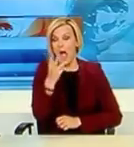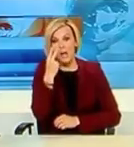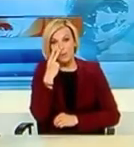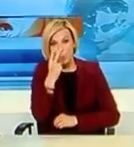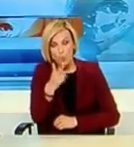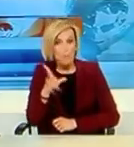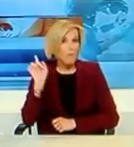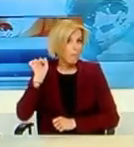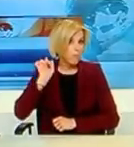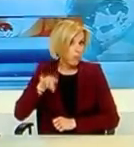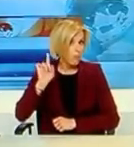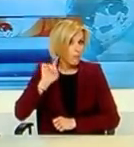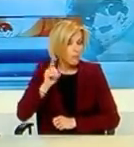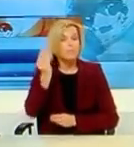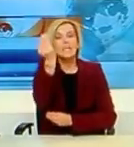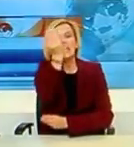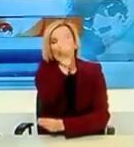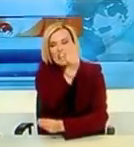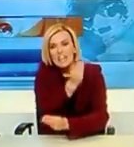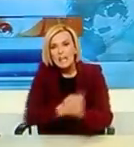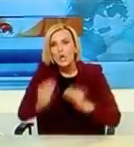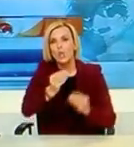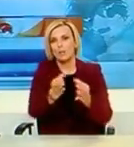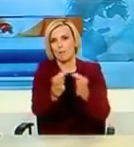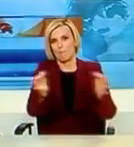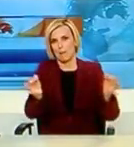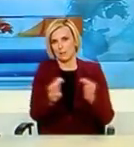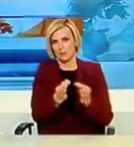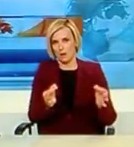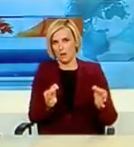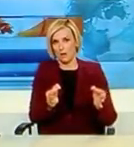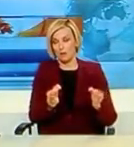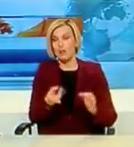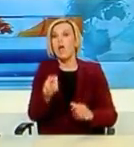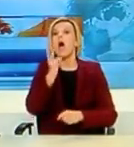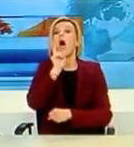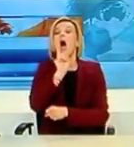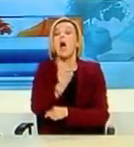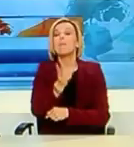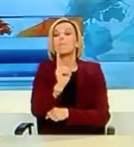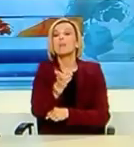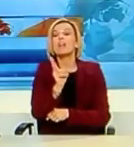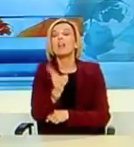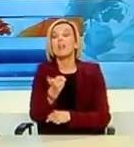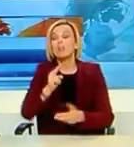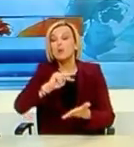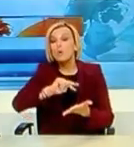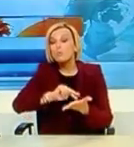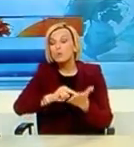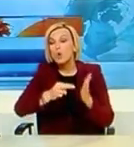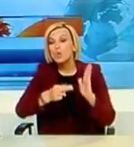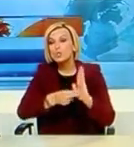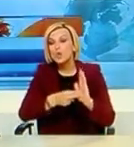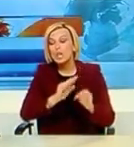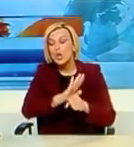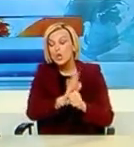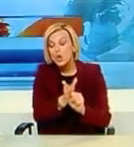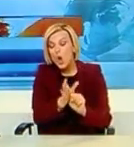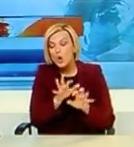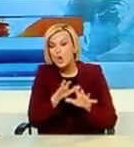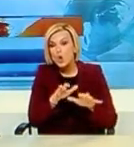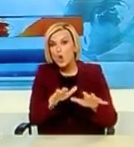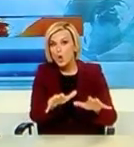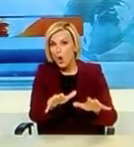τελευταίο. Ο ιός δεν γνωρίζει σύνορα και αποστάσεις. Όσο πιο μικρό είναι το νησί όπου κάποιος πιστεύει ότι θα καταφύγει για να